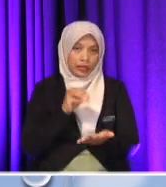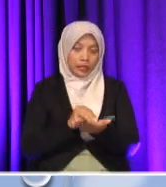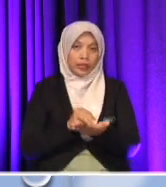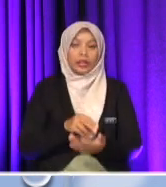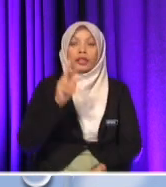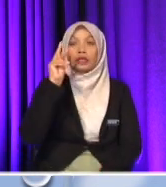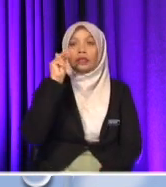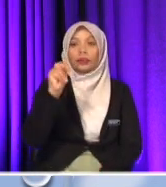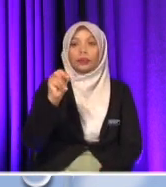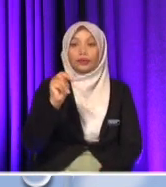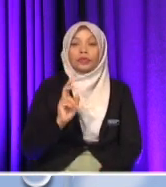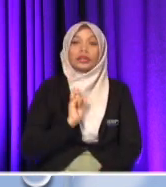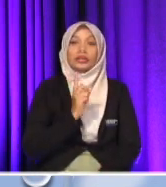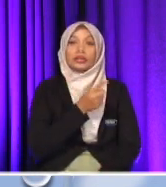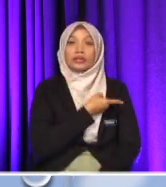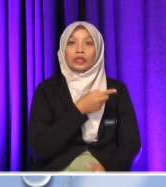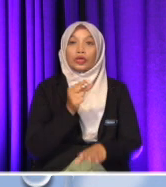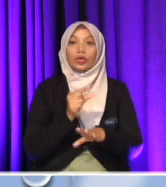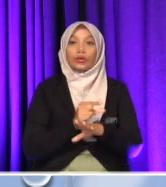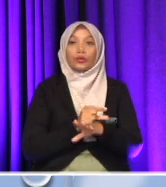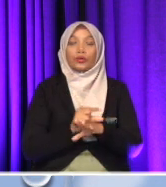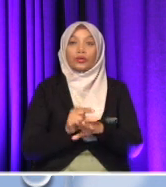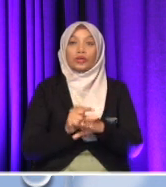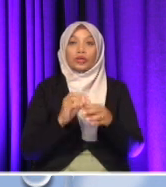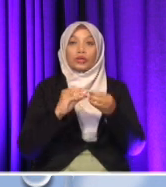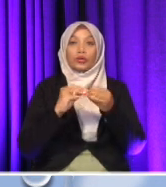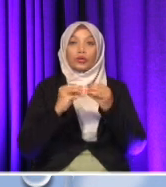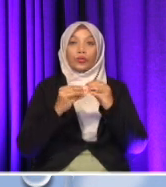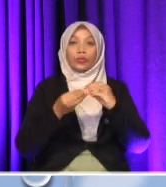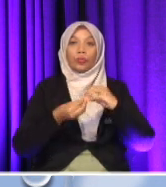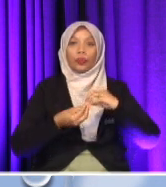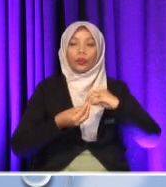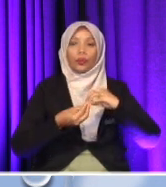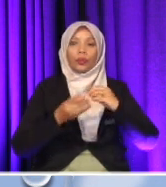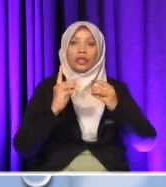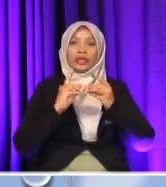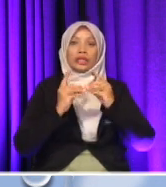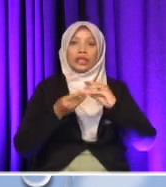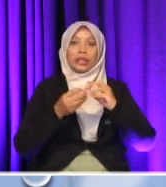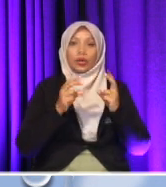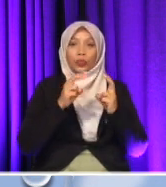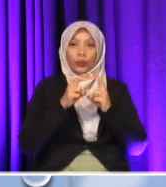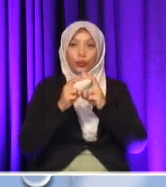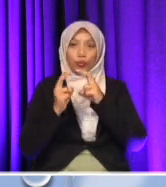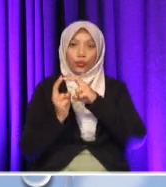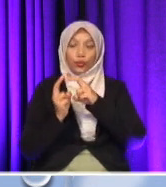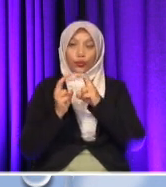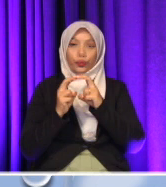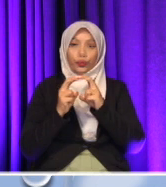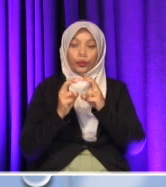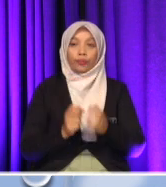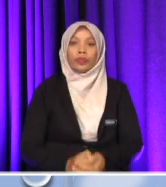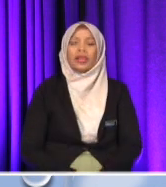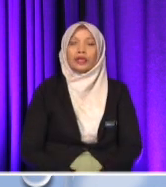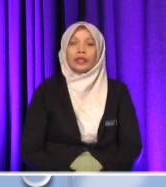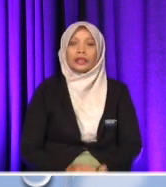kita akan menggunakan kod nombor digit dan huruf. Okey, digit dan huruf. Okey, yang mana kod ni ini adalah nilai had terima untuk